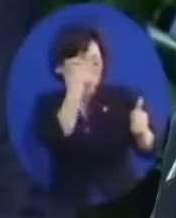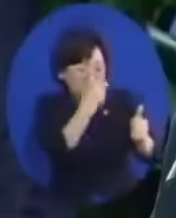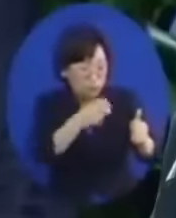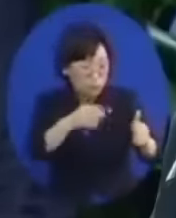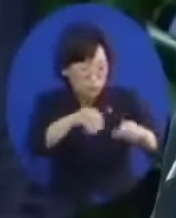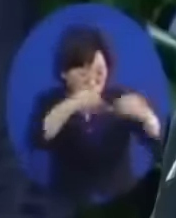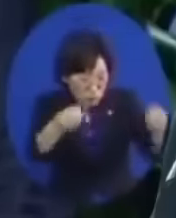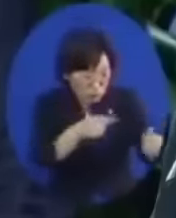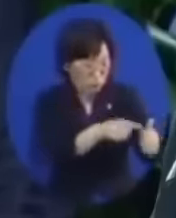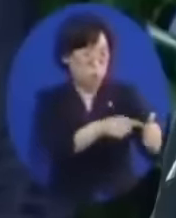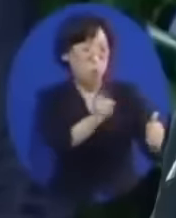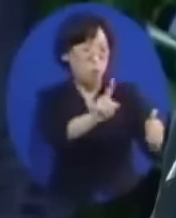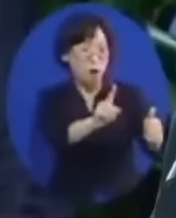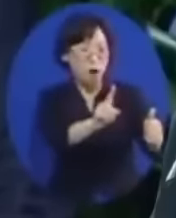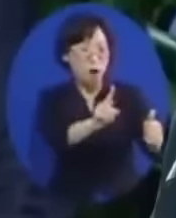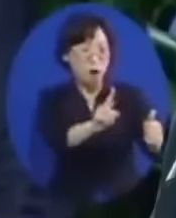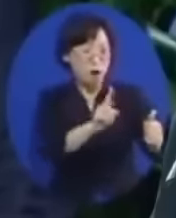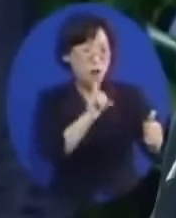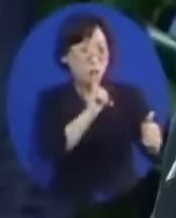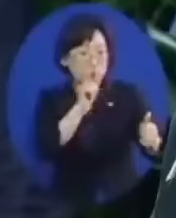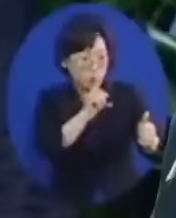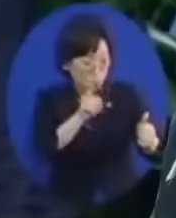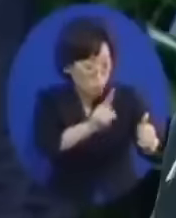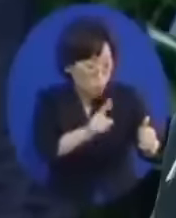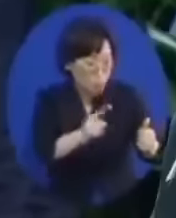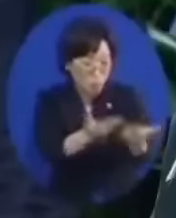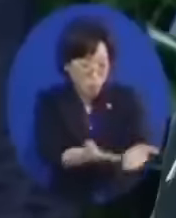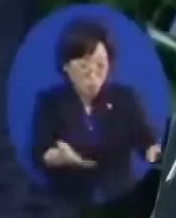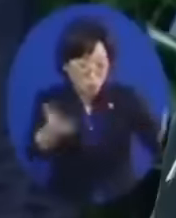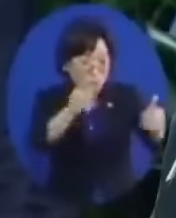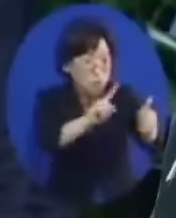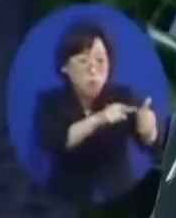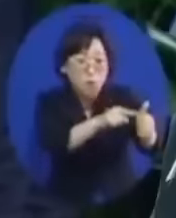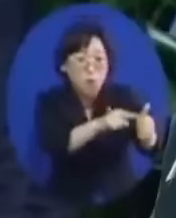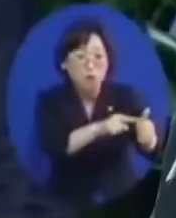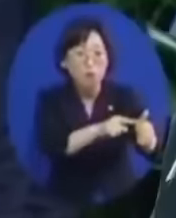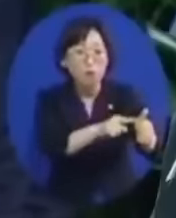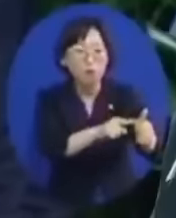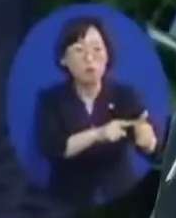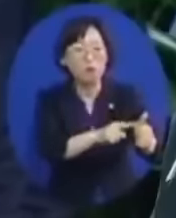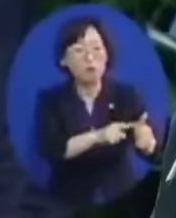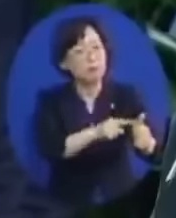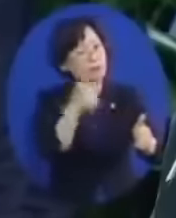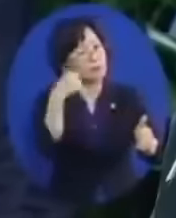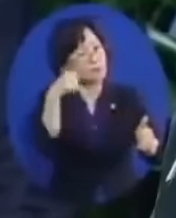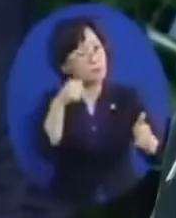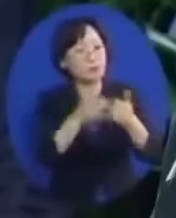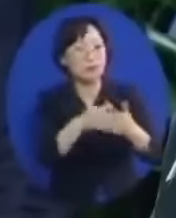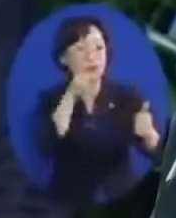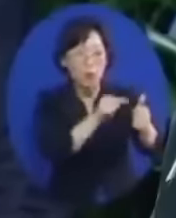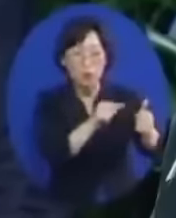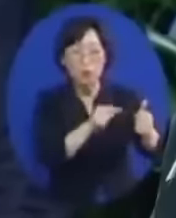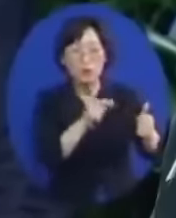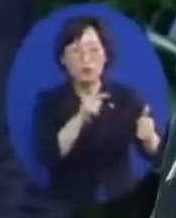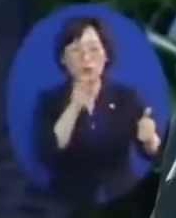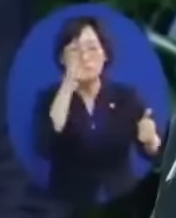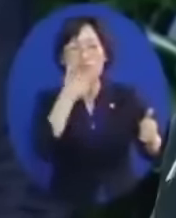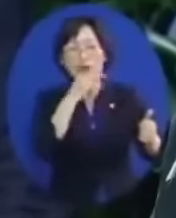지니까 은촉대 은쟁반이 나오거든요. 보통 은쟁반은 보통 집에 없습니다. 그래서 성당에서 가진 걸